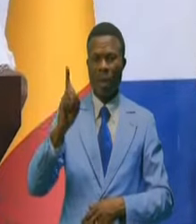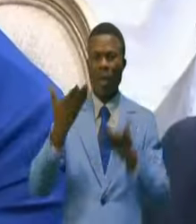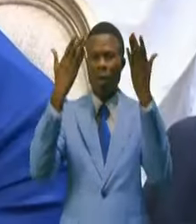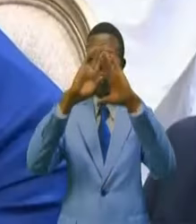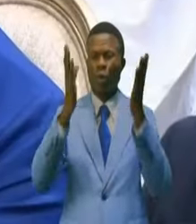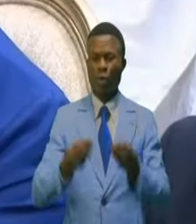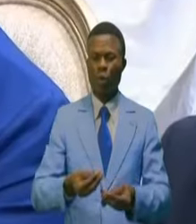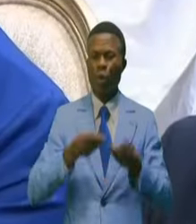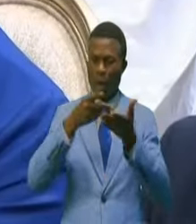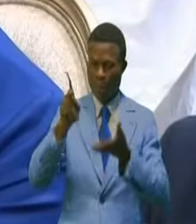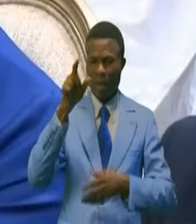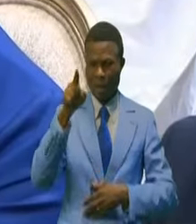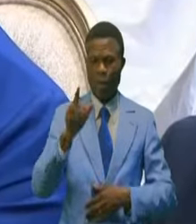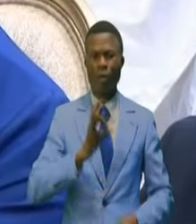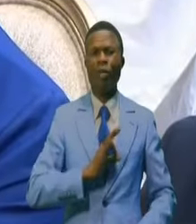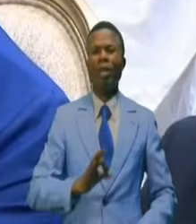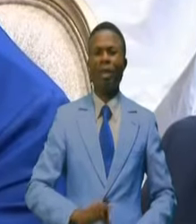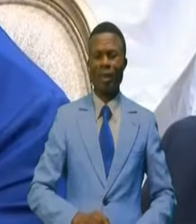le récompense.